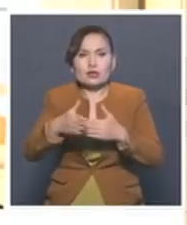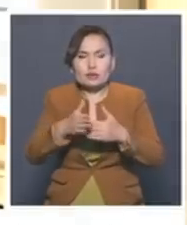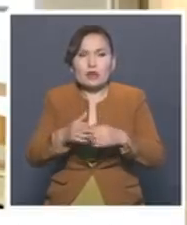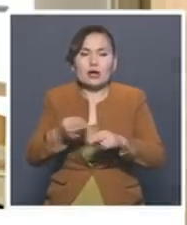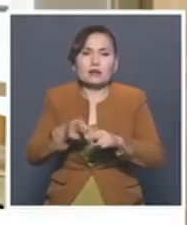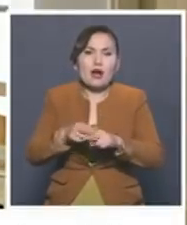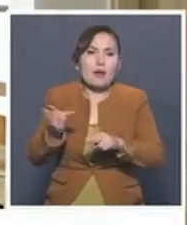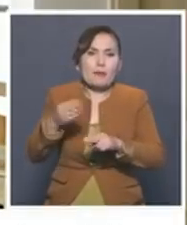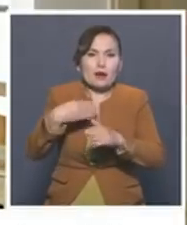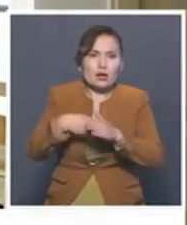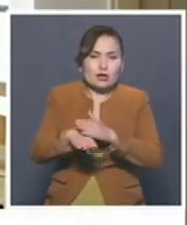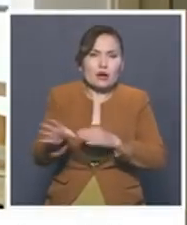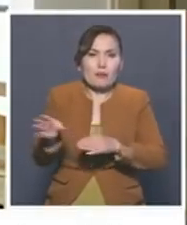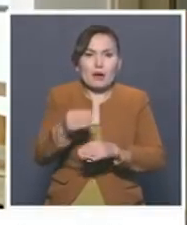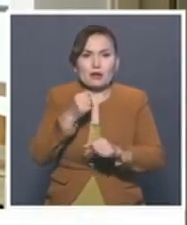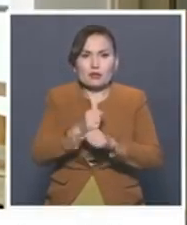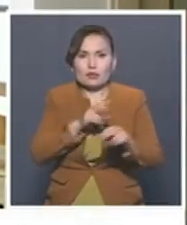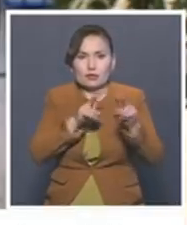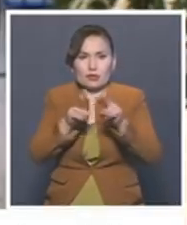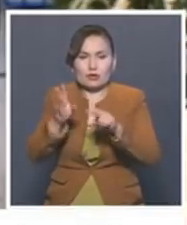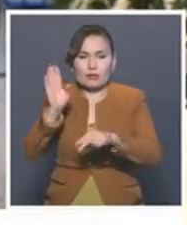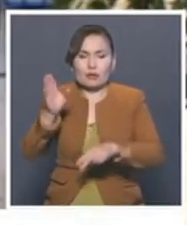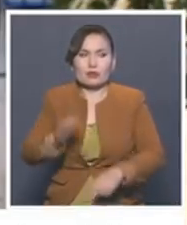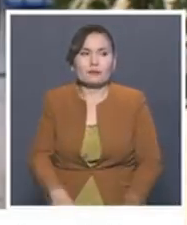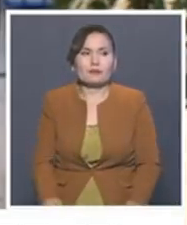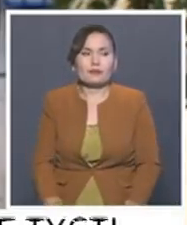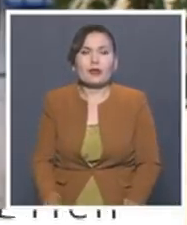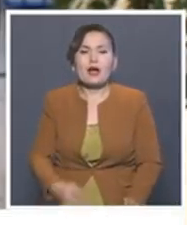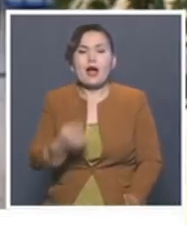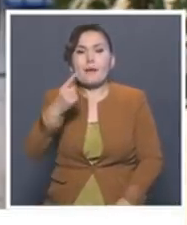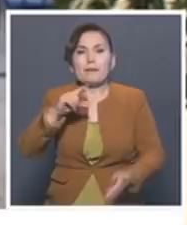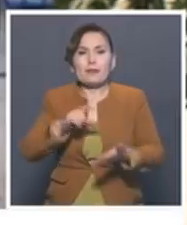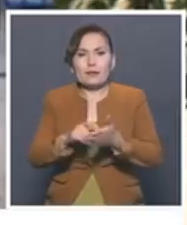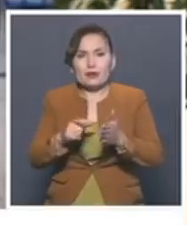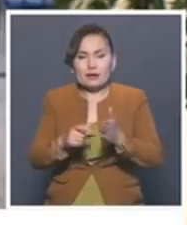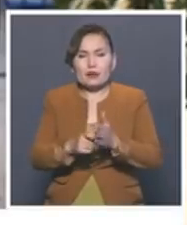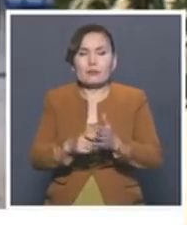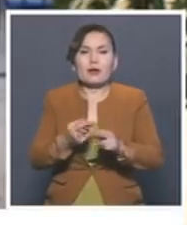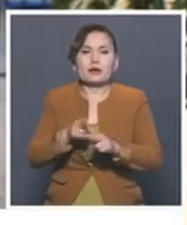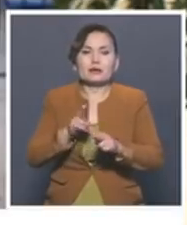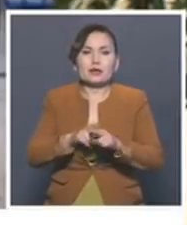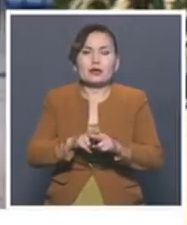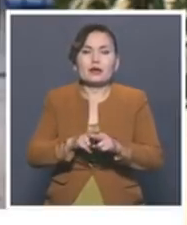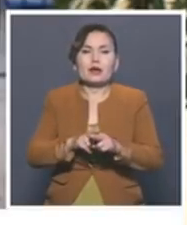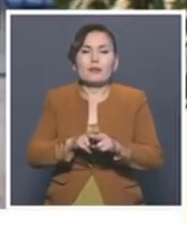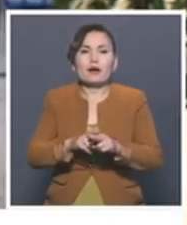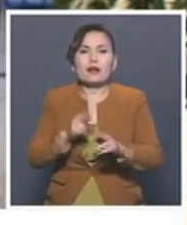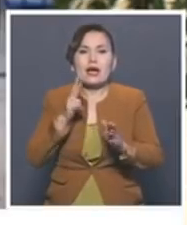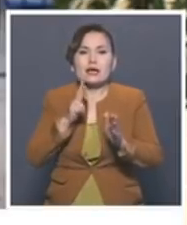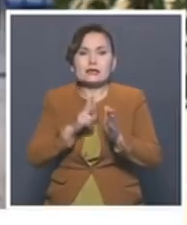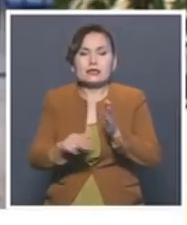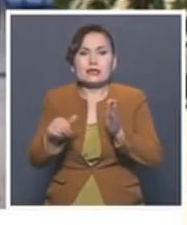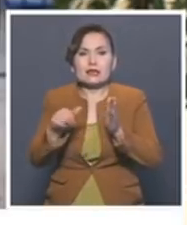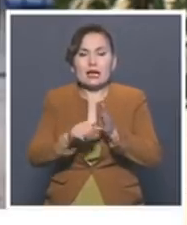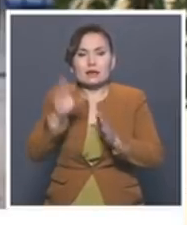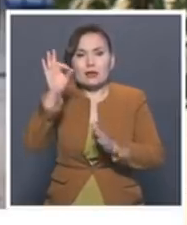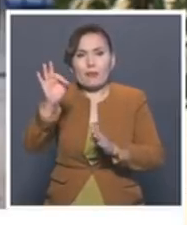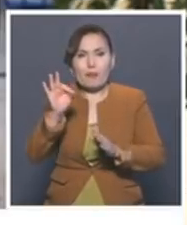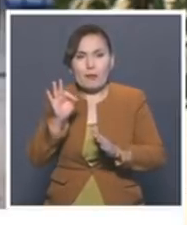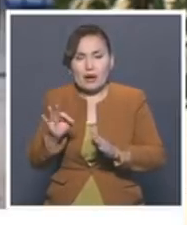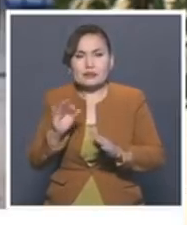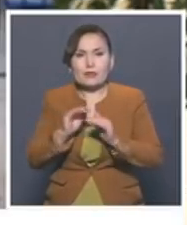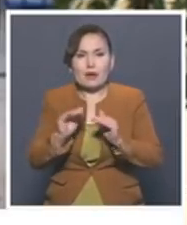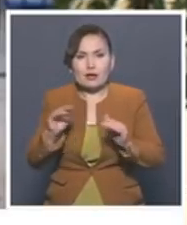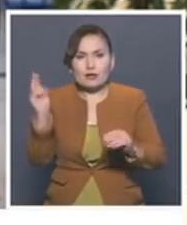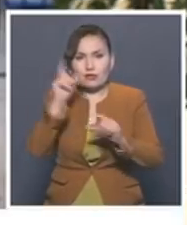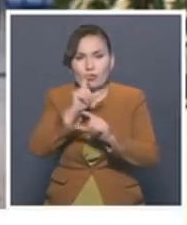Сабақ ұзақ дегенде 3 сағатқа созылады. Бірінші сыныптағы балалардың 85-86% мектепте оқуды қалап отыр ата-аналар,